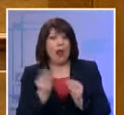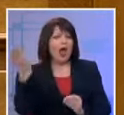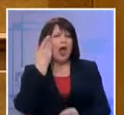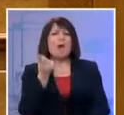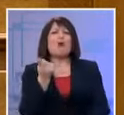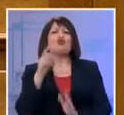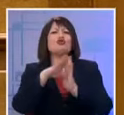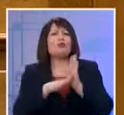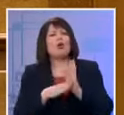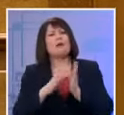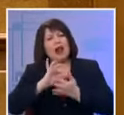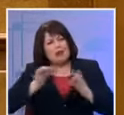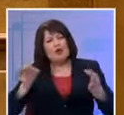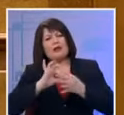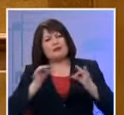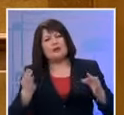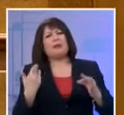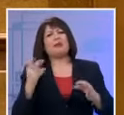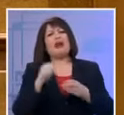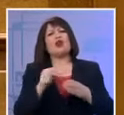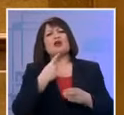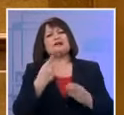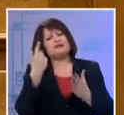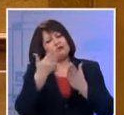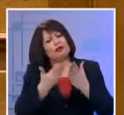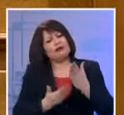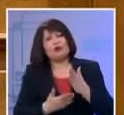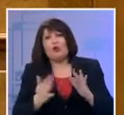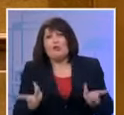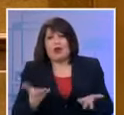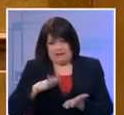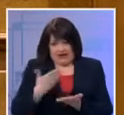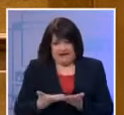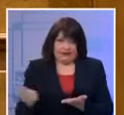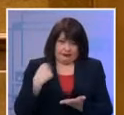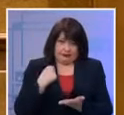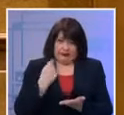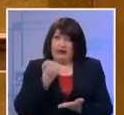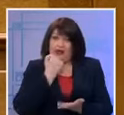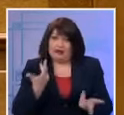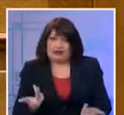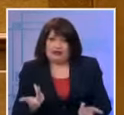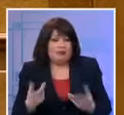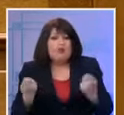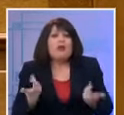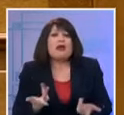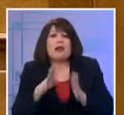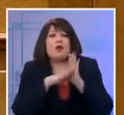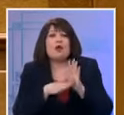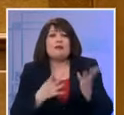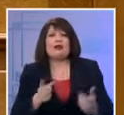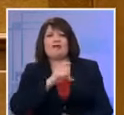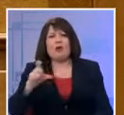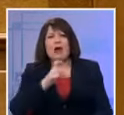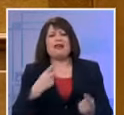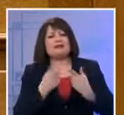σας πρόγραμμα που το διαφημίζατε πριν στις εκλογές? Χάθηκε στη μετάφραση? Επί εβδομάδες διαπραγματευόσασταν αν